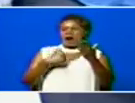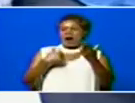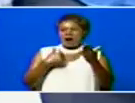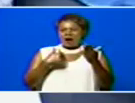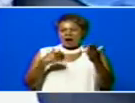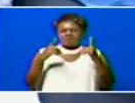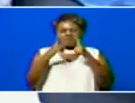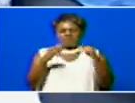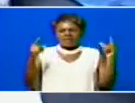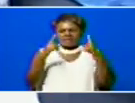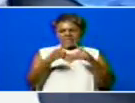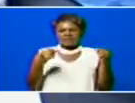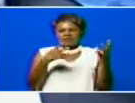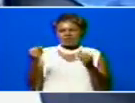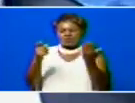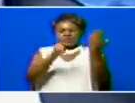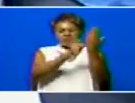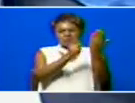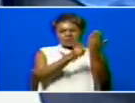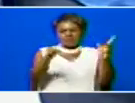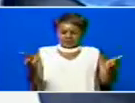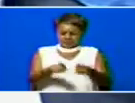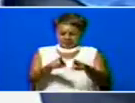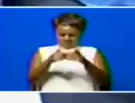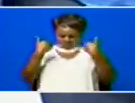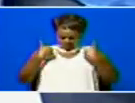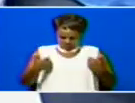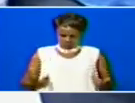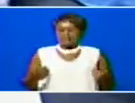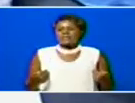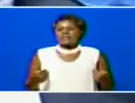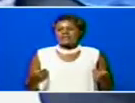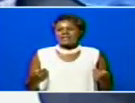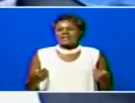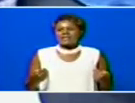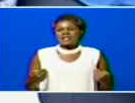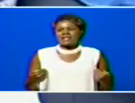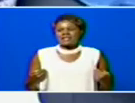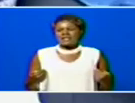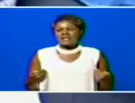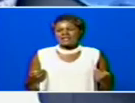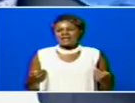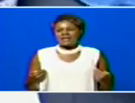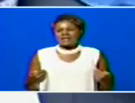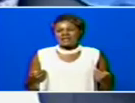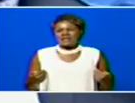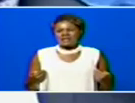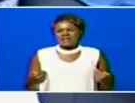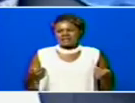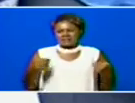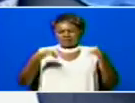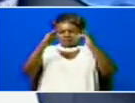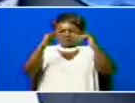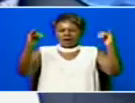Wakenya wanaojitia Uswahili. Vile vile mimi ni mnadhimu mkuu wa kambi rasmi